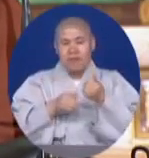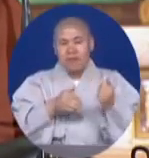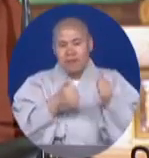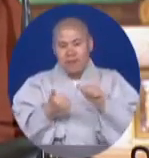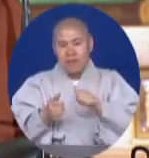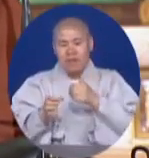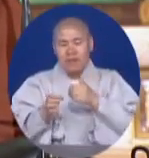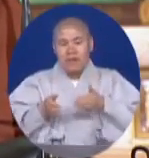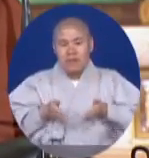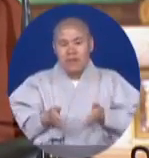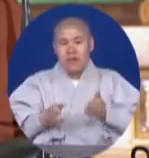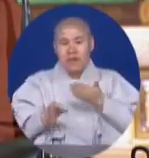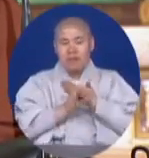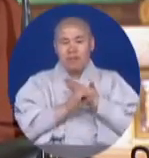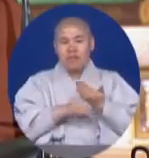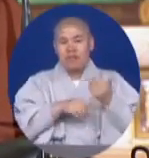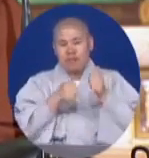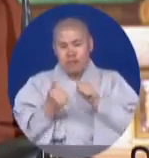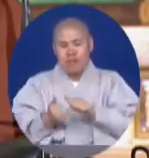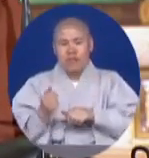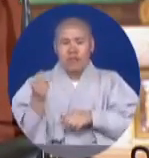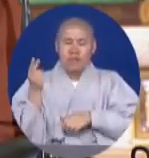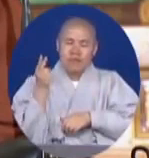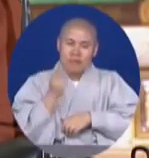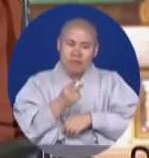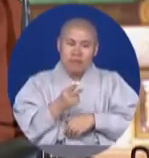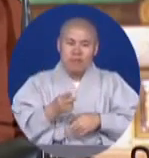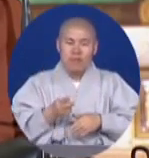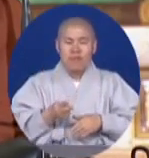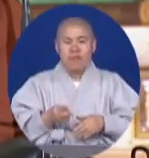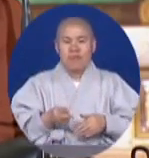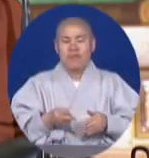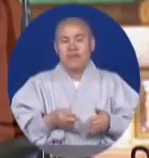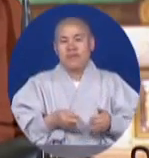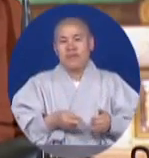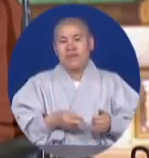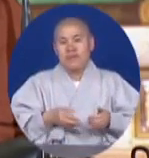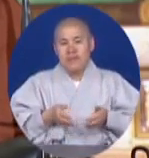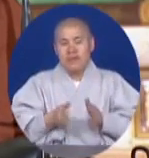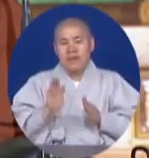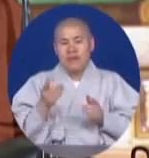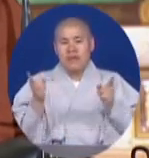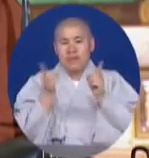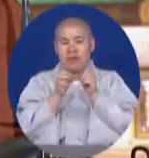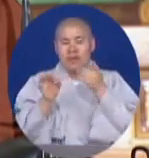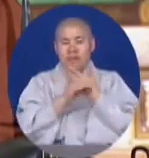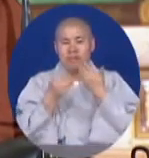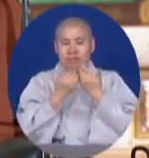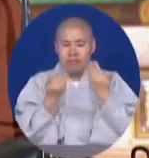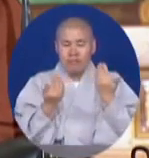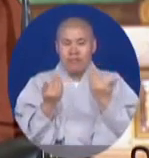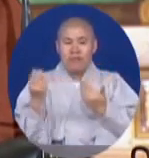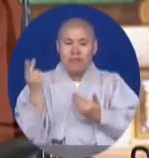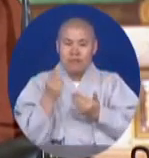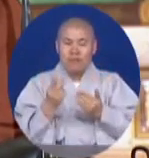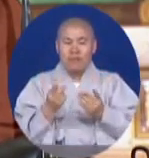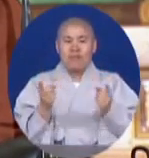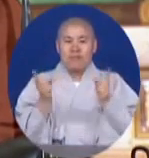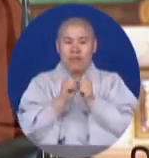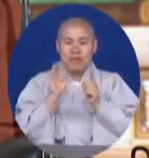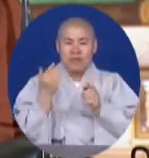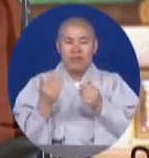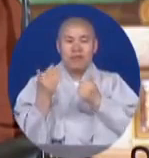태어나면 또 죽는데 또 태어나고, 만나면 또 헤어지는데 또 만나고,